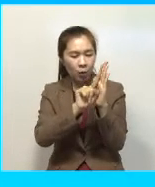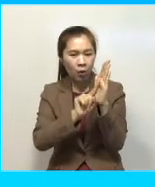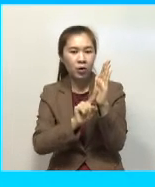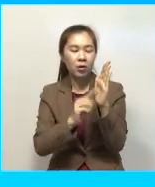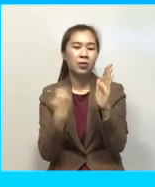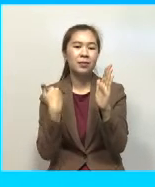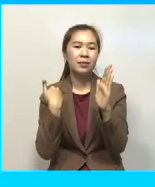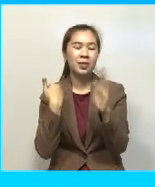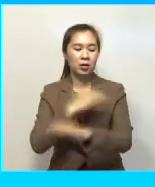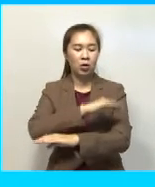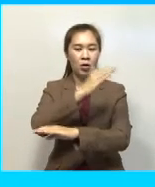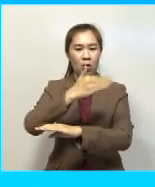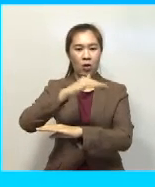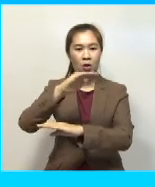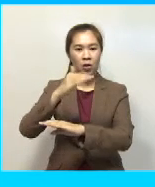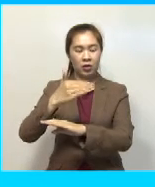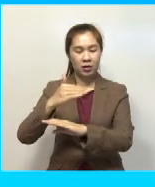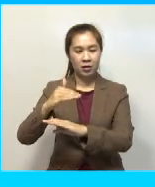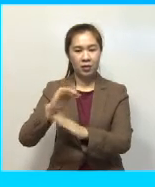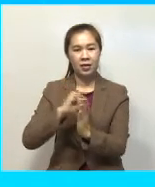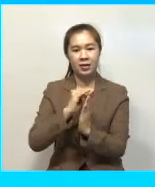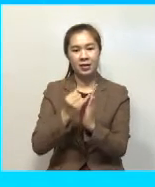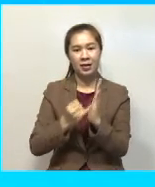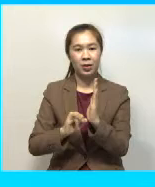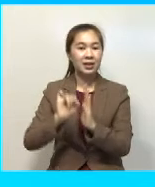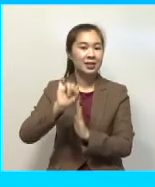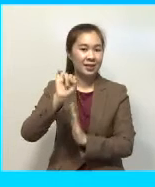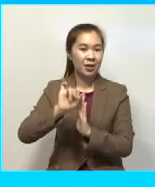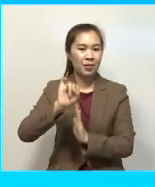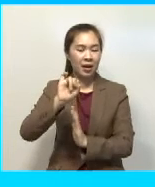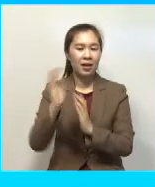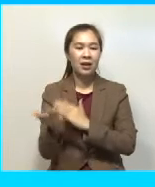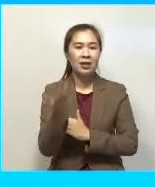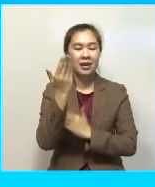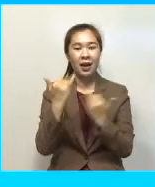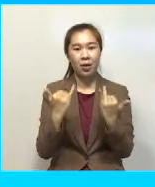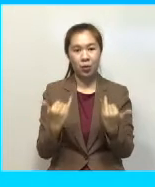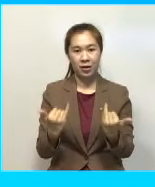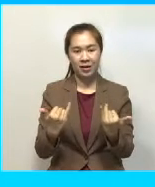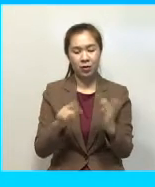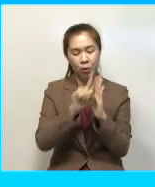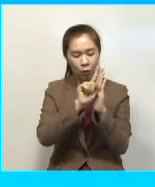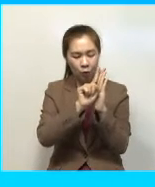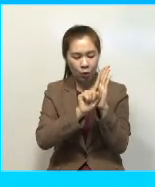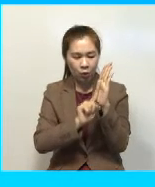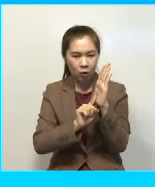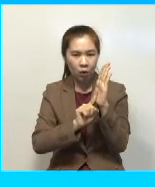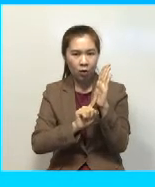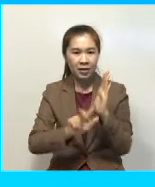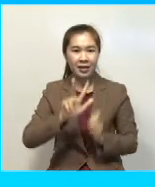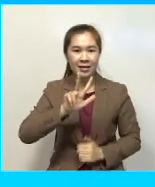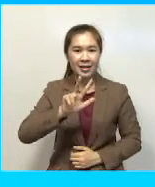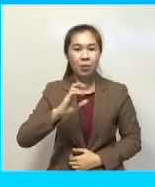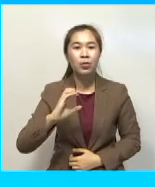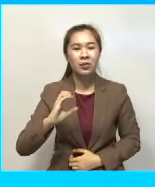ๆค่ะอย่างยอดดอยอินทนนท์ที่อำเภอจอมทองจังหวัดเชียงใหม่ช่วงเช้าวันนี้อุณหภูมิลดลงเหลือเพียงแค่3